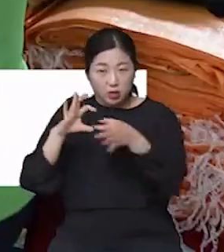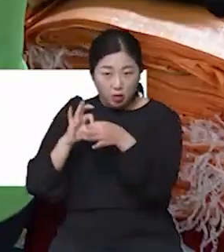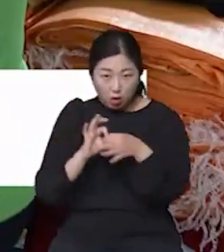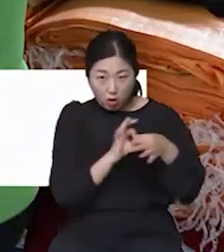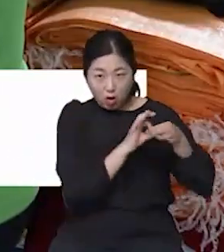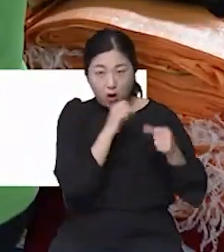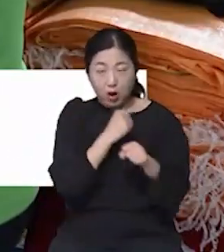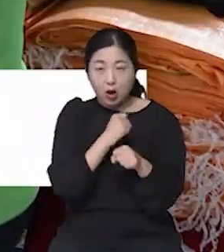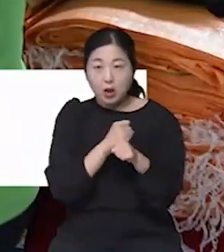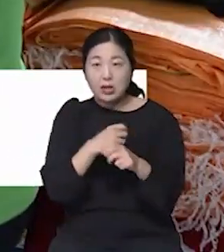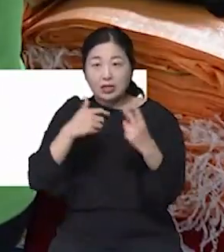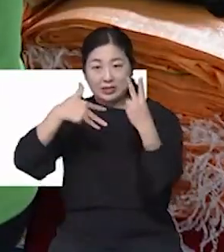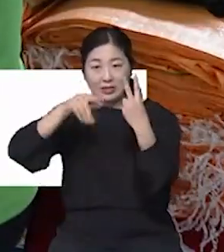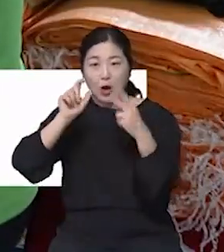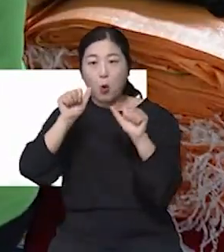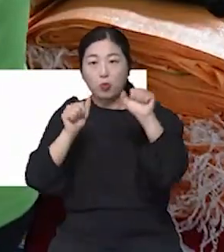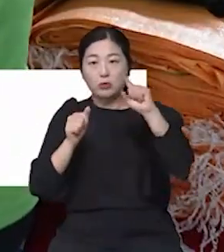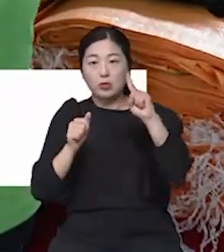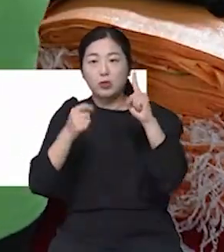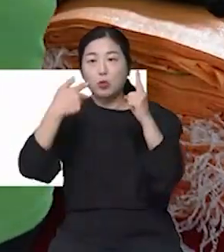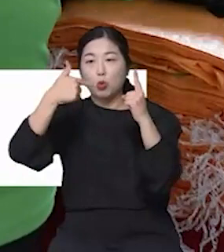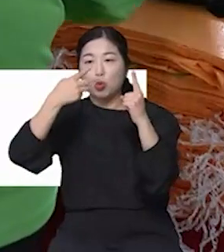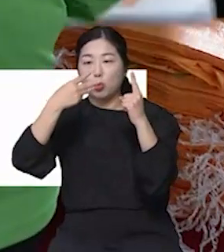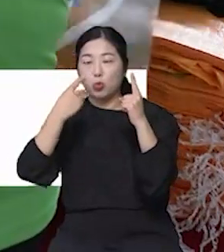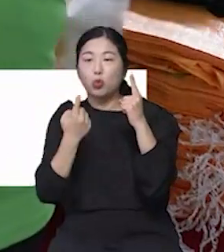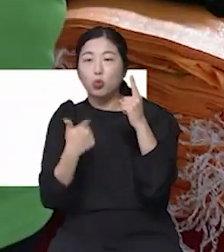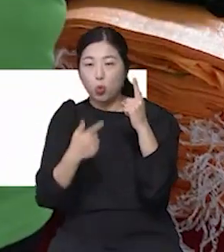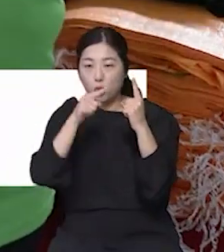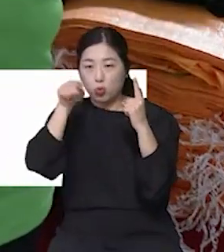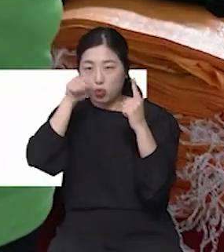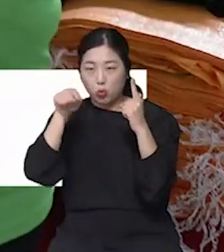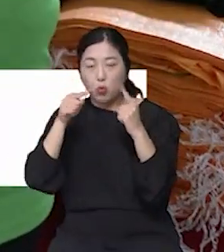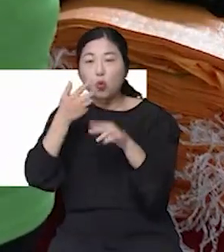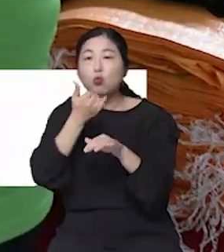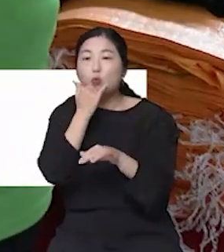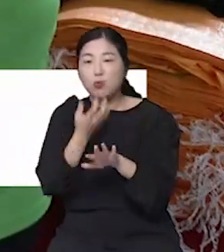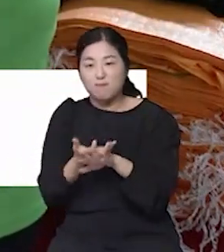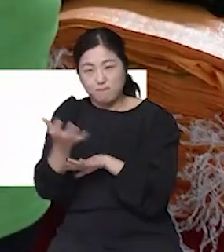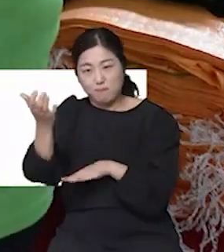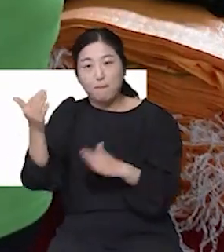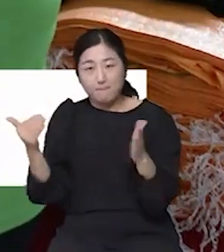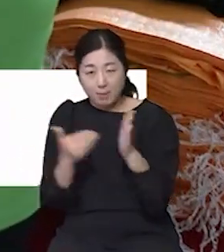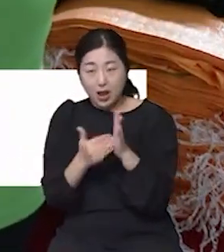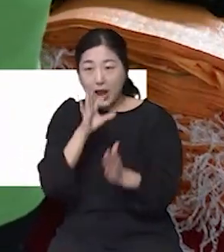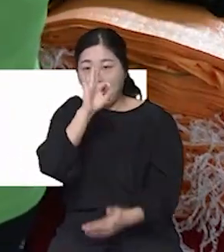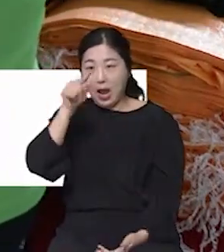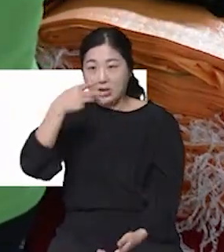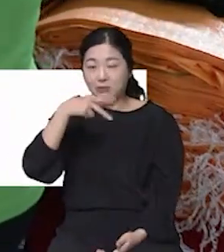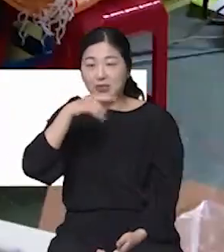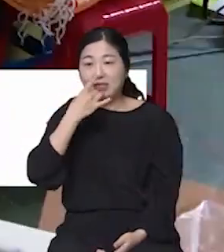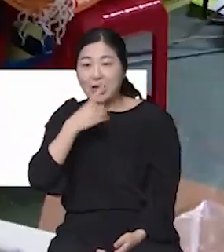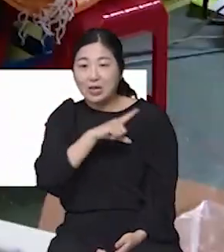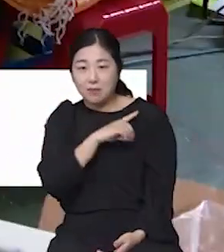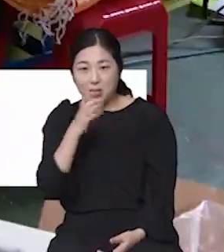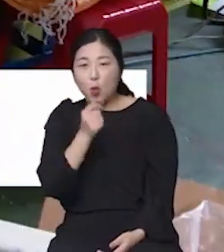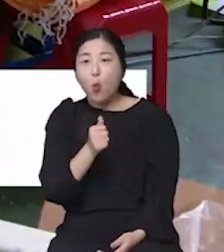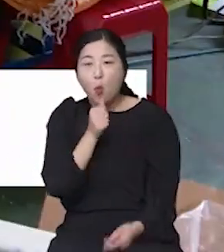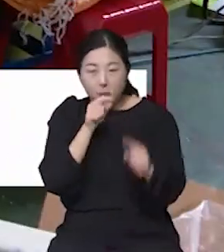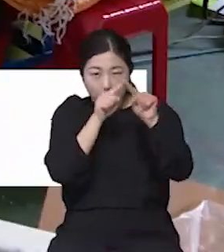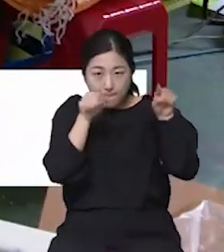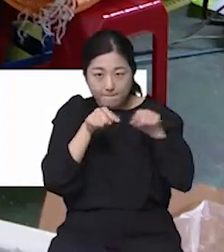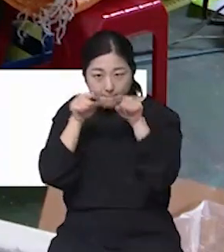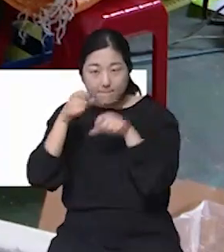연계해 2차분으로 51톤을 독일에 수출했습니다. 장흥군은 아르미쌀이라는 상표로 소포장해